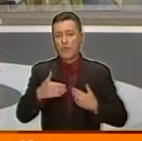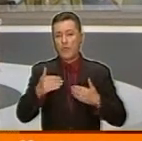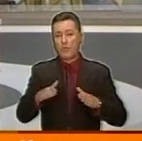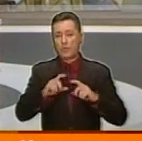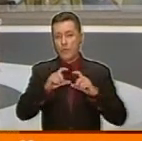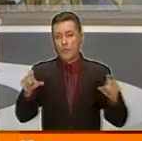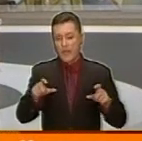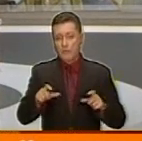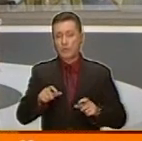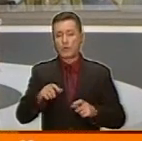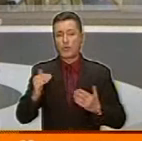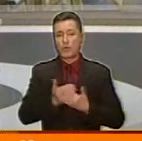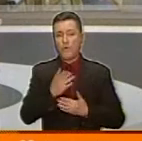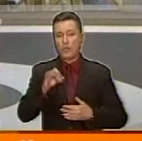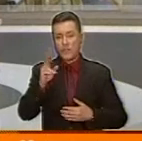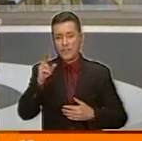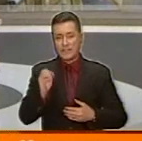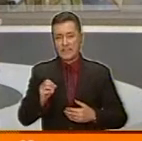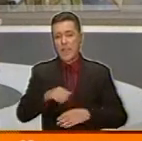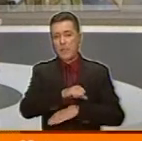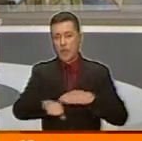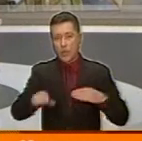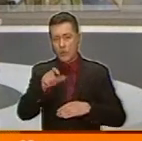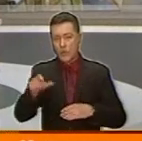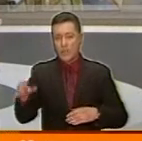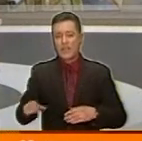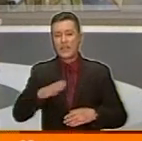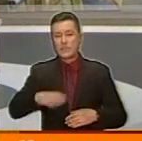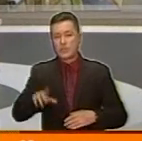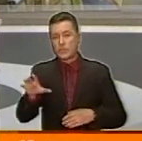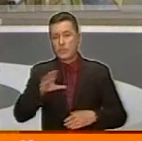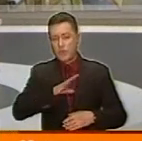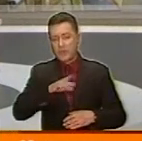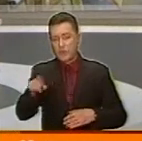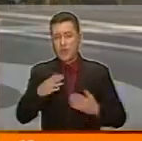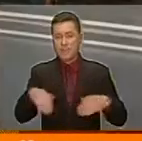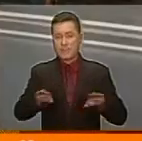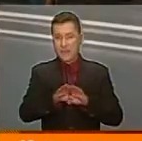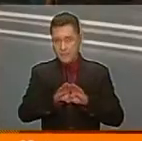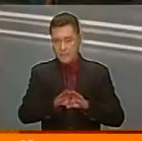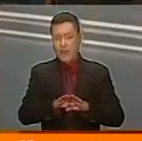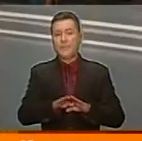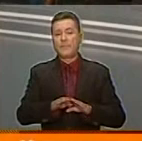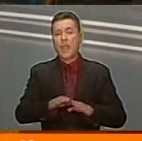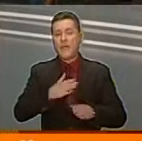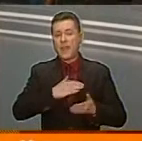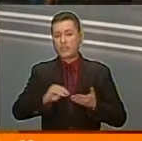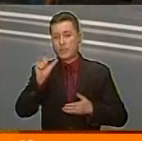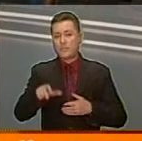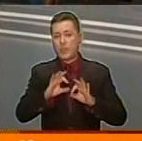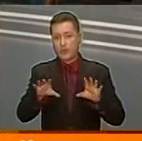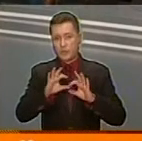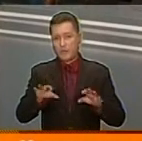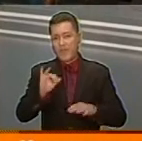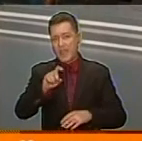Тож прикордонники змушені були його закрити. З нами наживо зі сходу Борис Сачалко. Борисе, чи відновив роботу перепускний пункт?